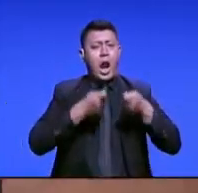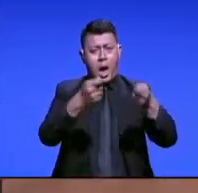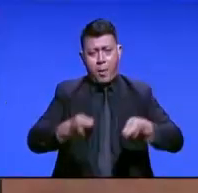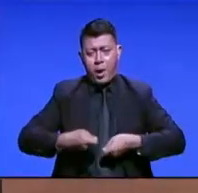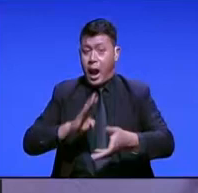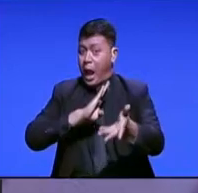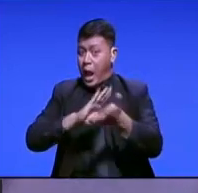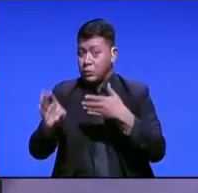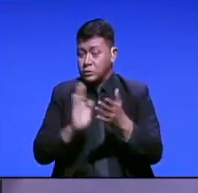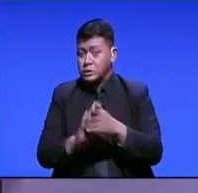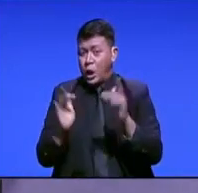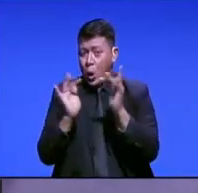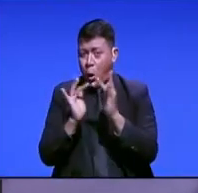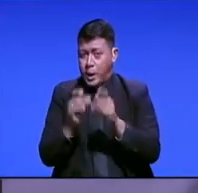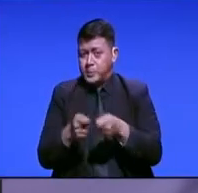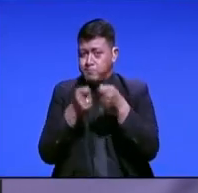langsung ke perusahaan sasaran.